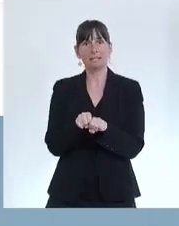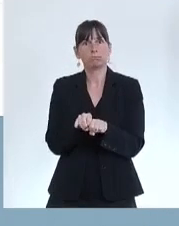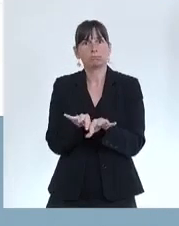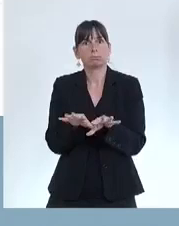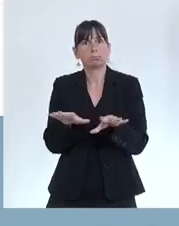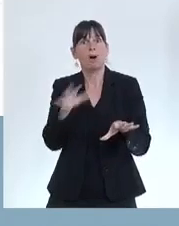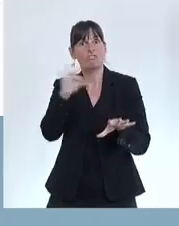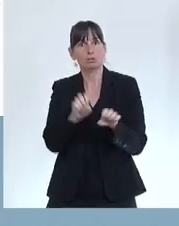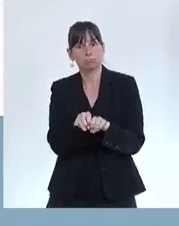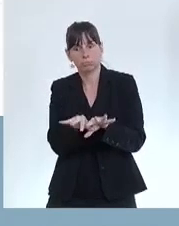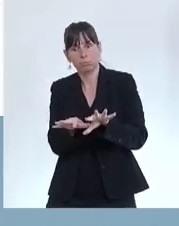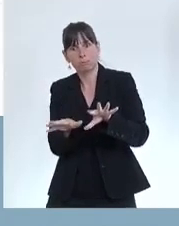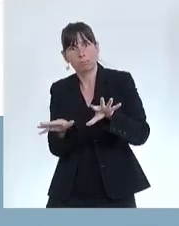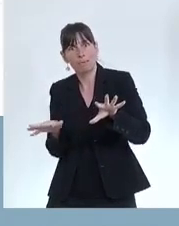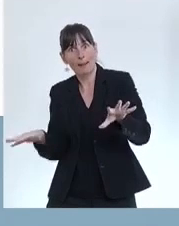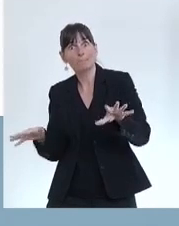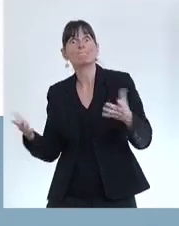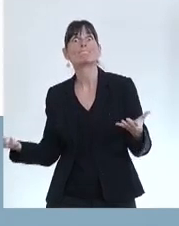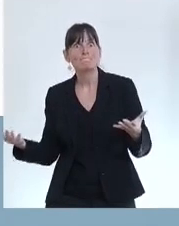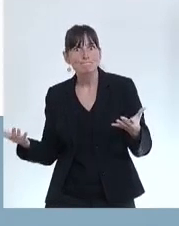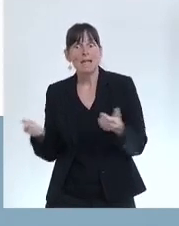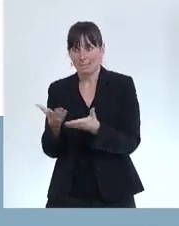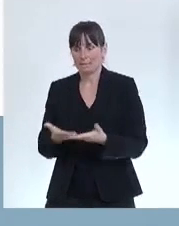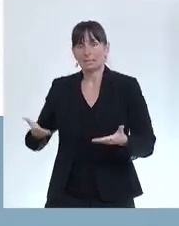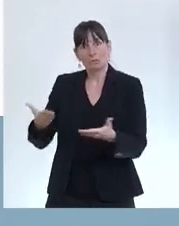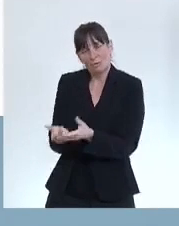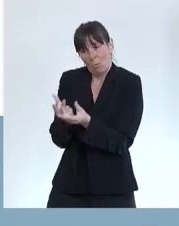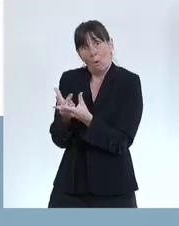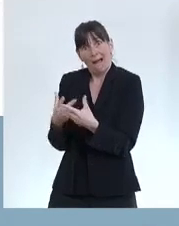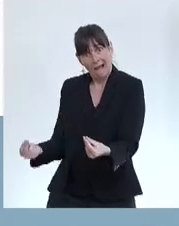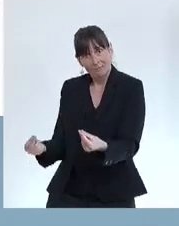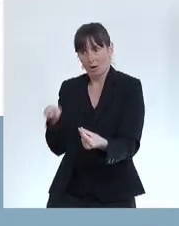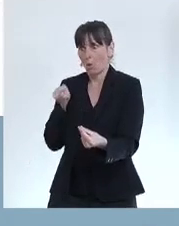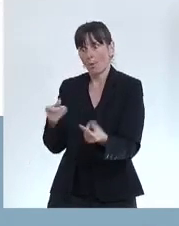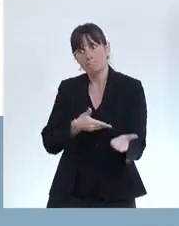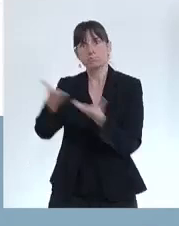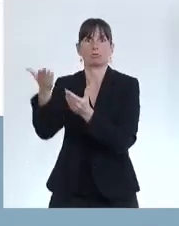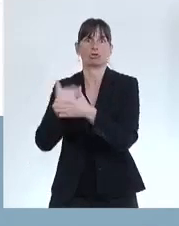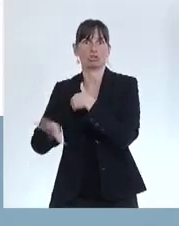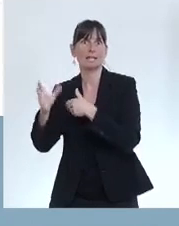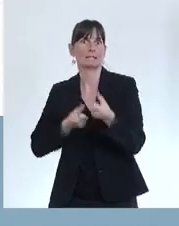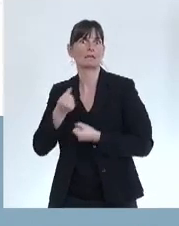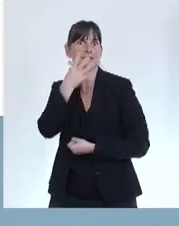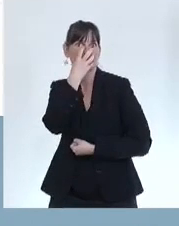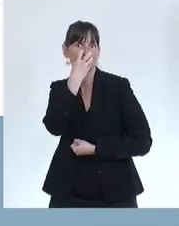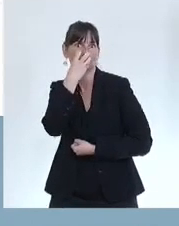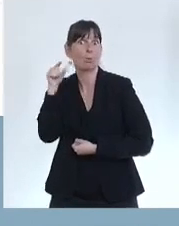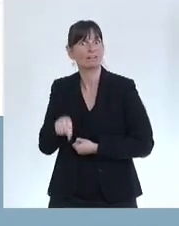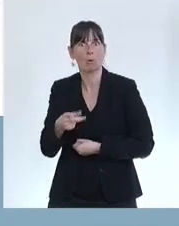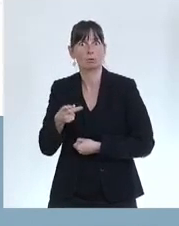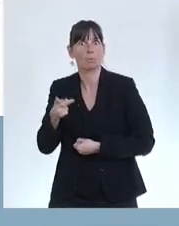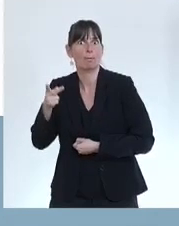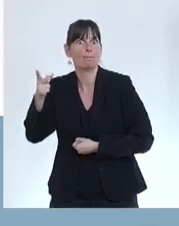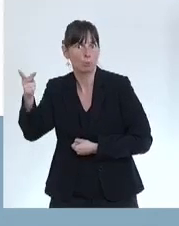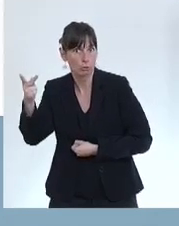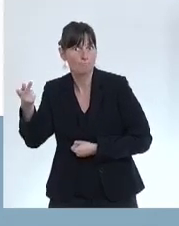fur et à mesure du temps, les formes sévères, celles qui justifient une admission dans les services de réanimation, vont s'accroître et être de